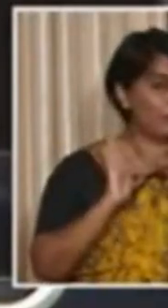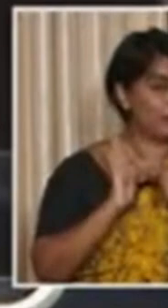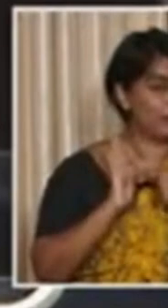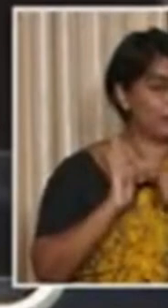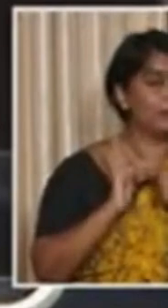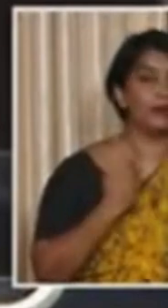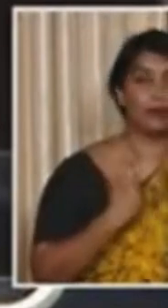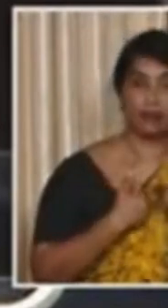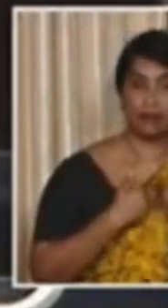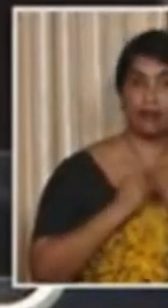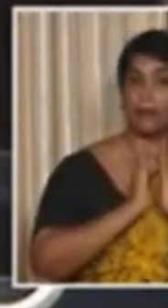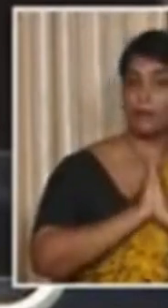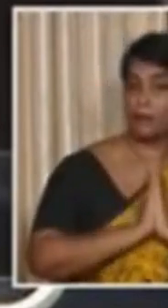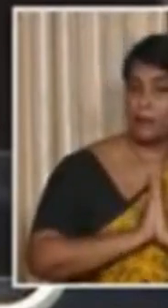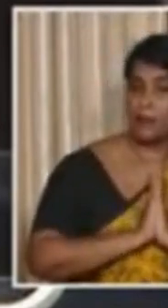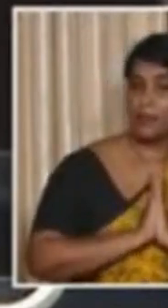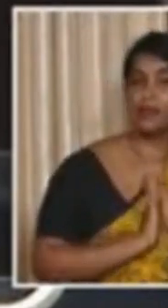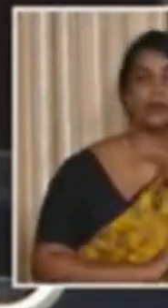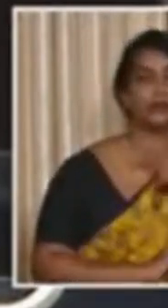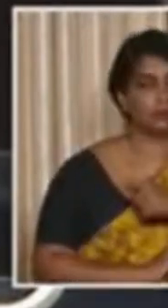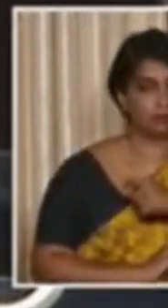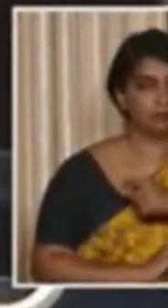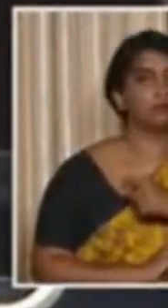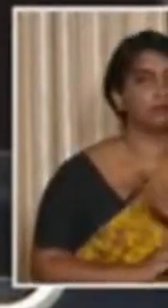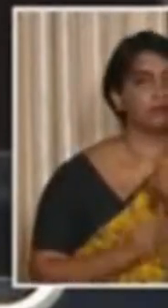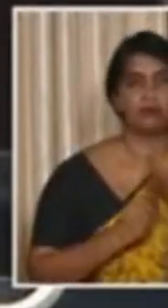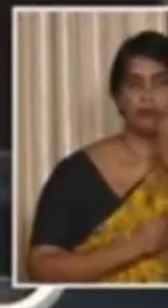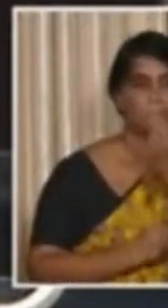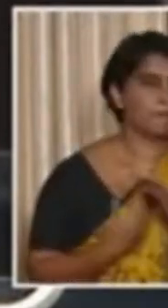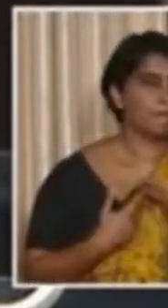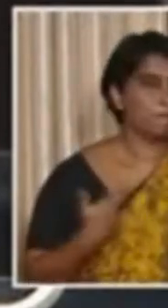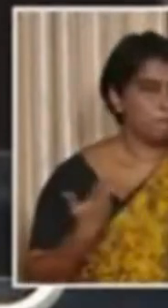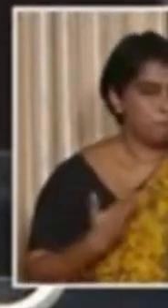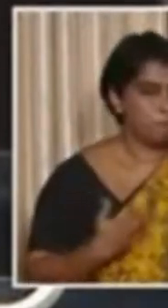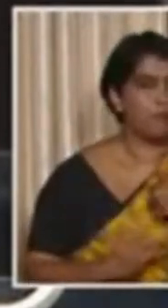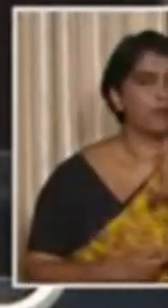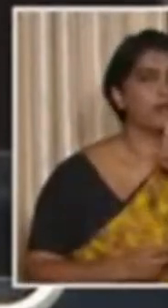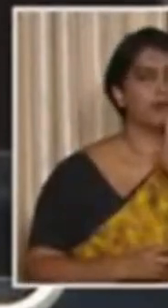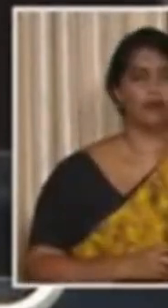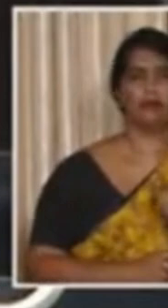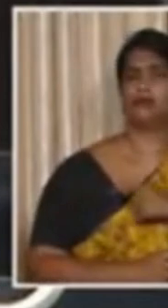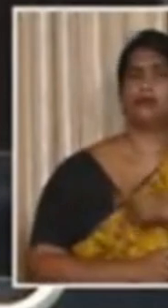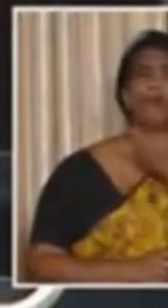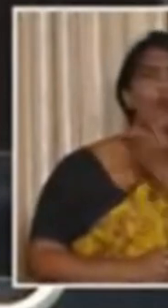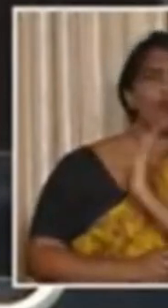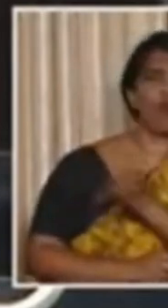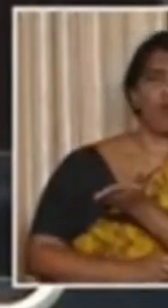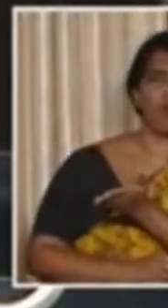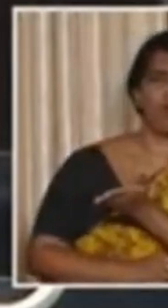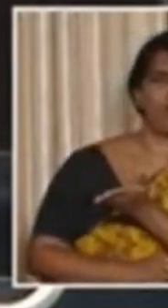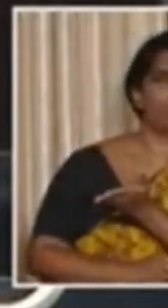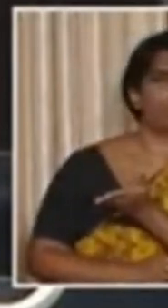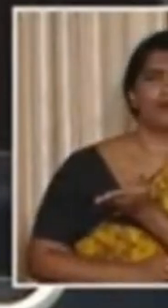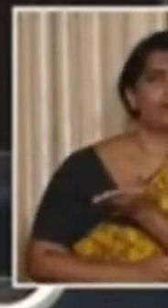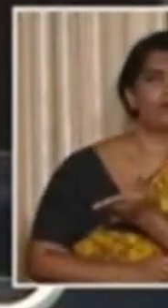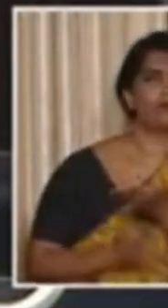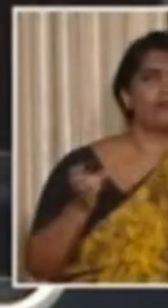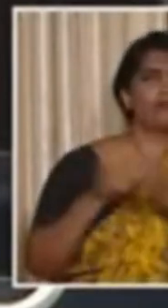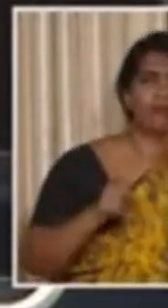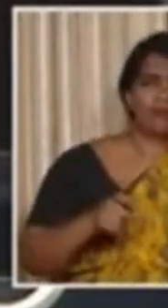வழிபாடுகளை நடத்த முடியாது என்று சொல்லுகிறார். இவர் யார்? இவர் எந்த அடிப்படையிலே பேசுகிறார்? யார்